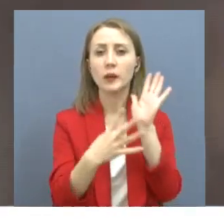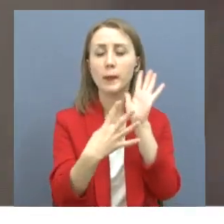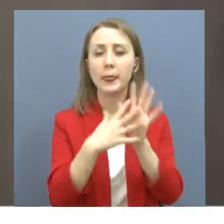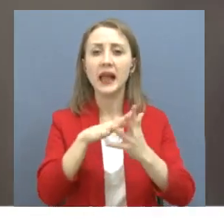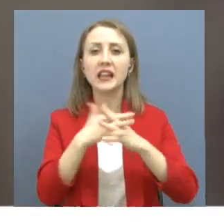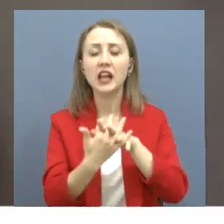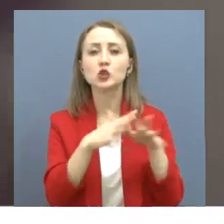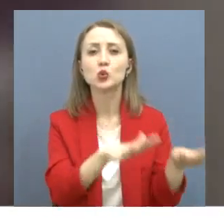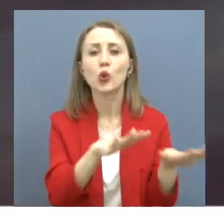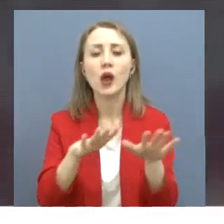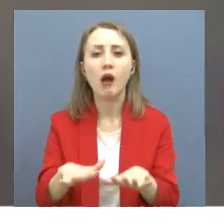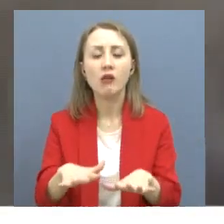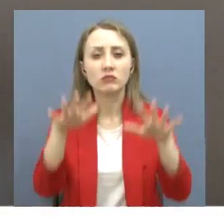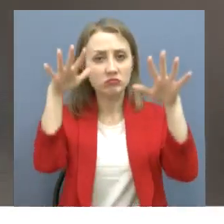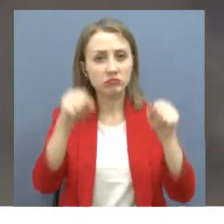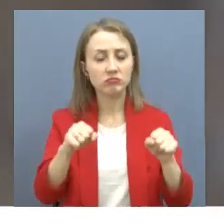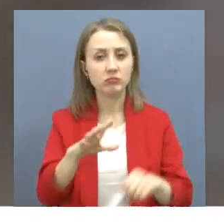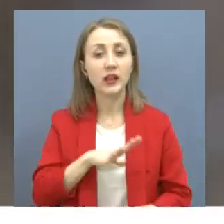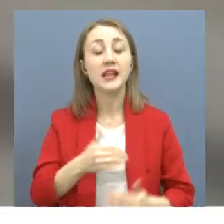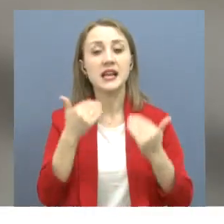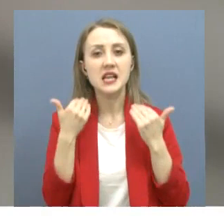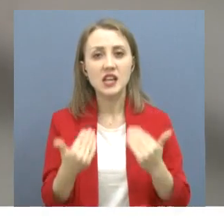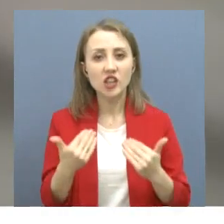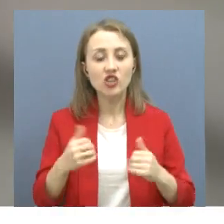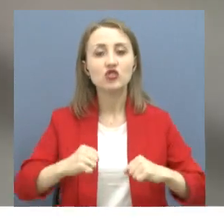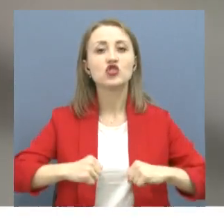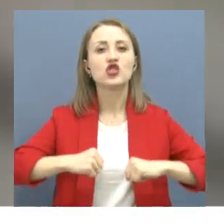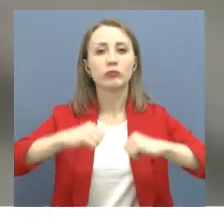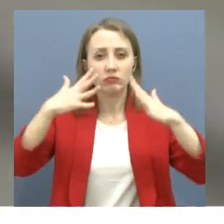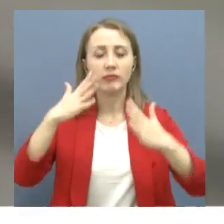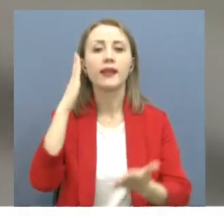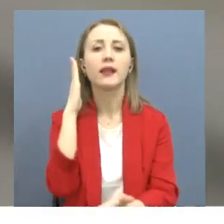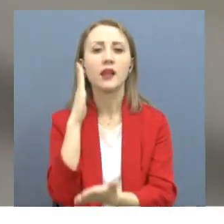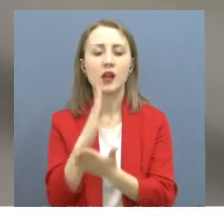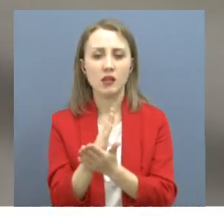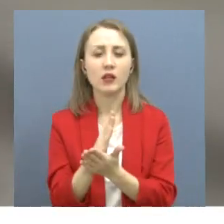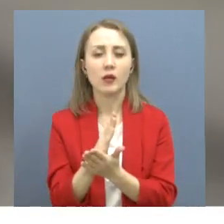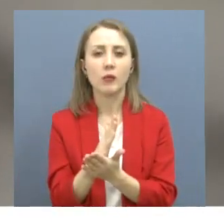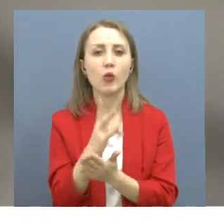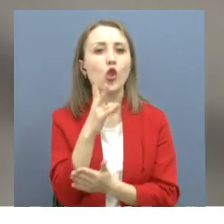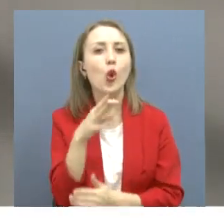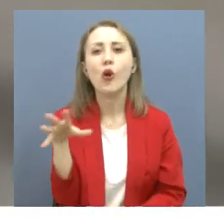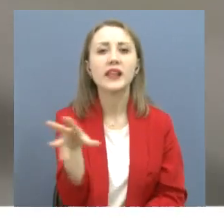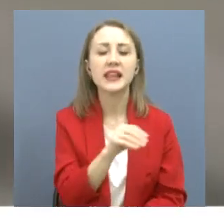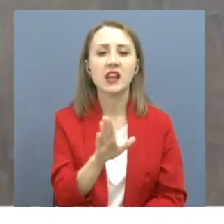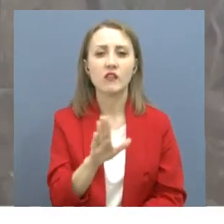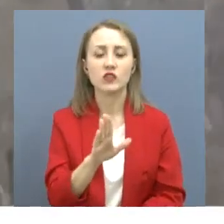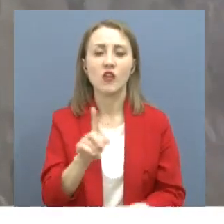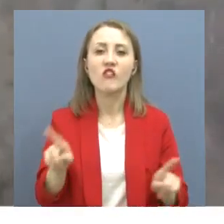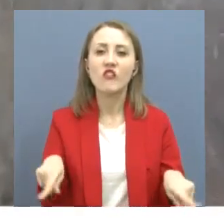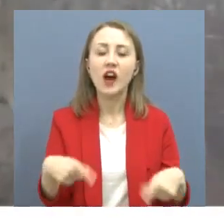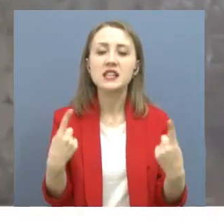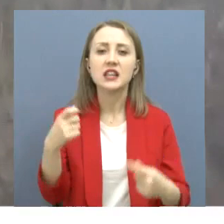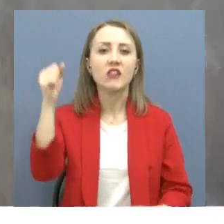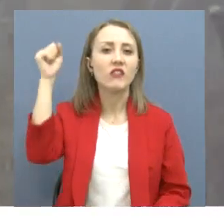населенных пунктах отключился свет. Сейчас подача электроснабжения возобновлена на большей части. Все бригады по восстановлению света